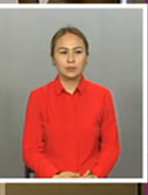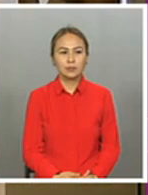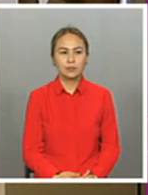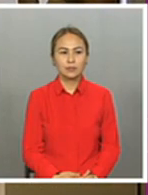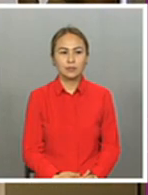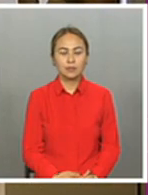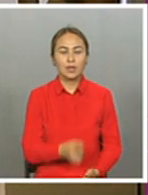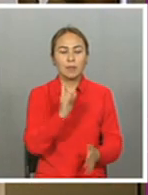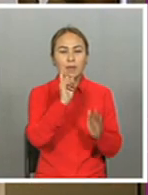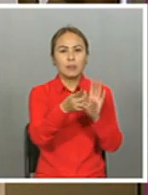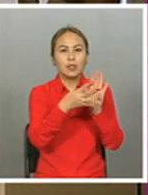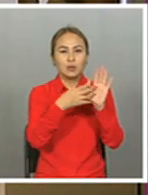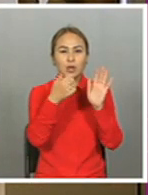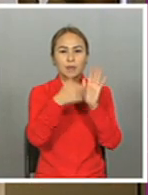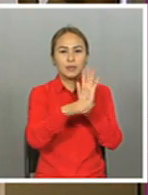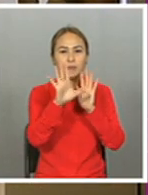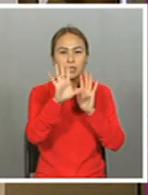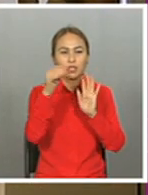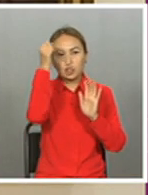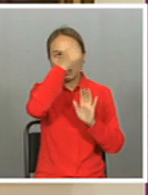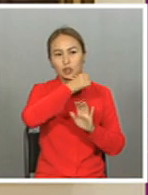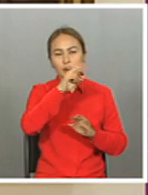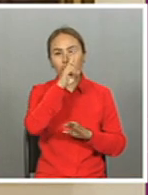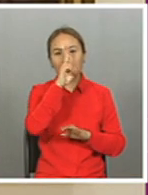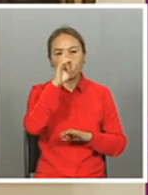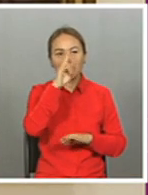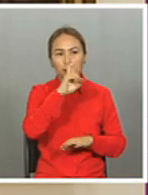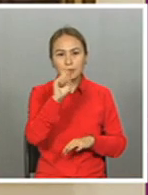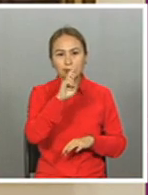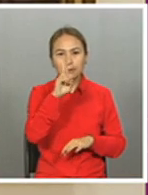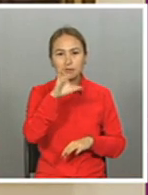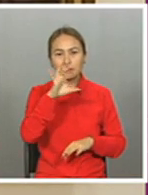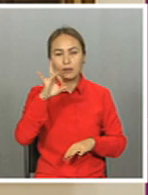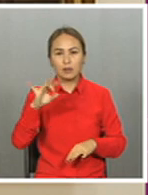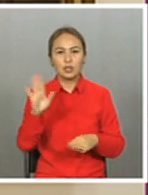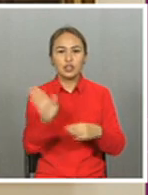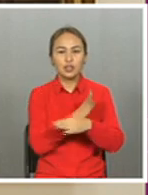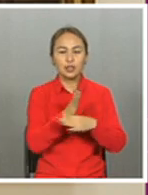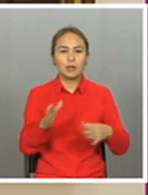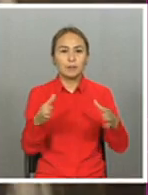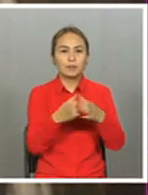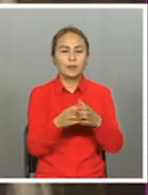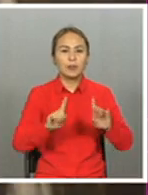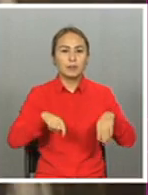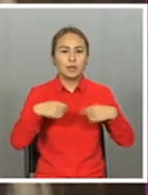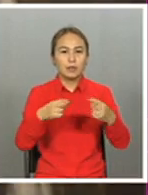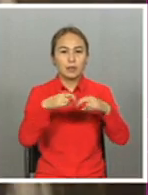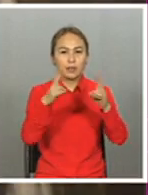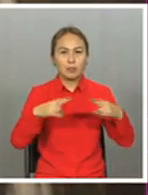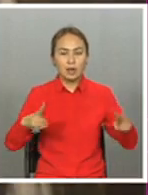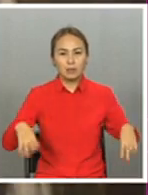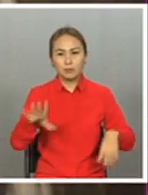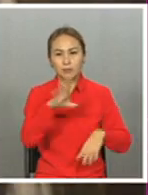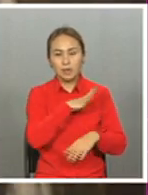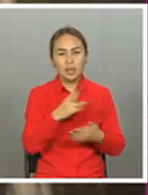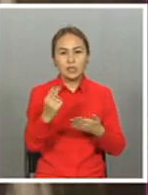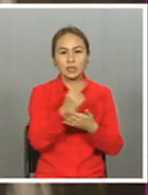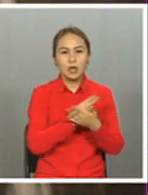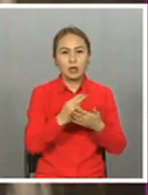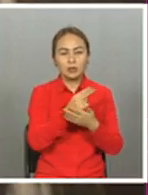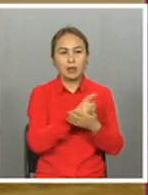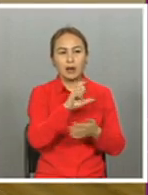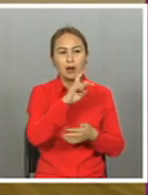В 1965 жылы КСР министрлер кеңесі мұражайға жеке ғимарат беру жөнінде шешім қабылдады. Сәулетшілер